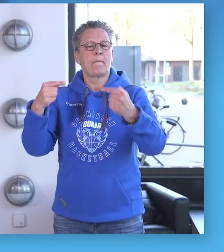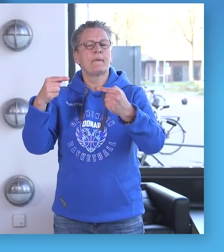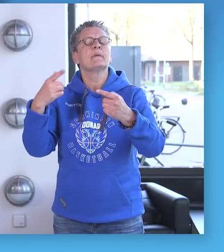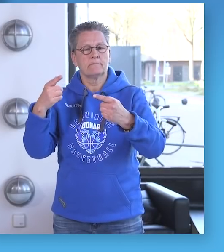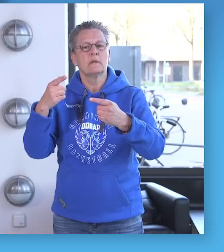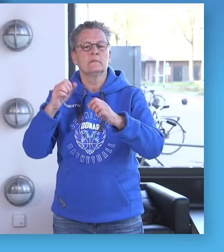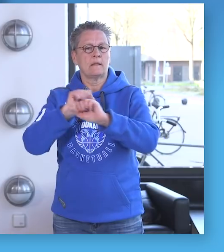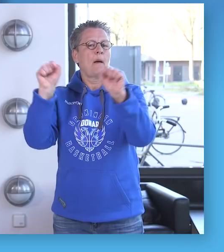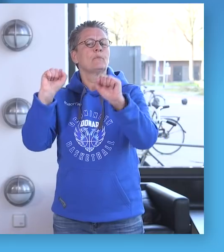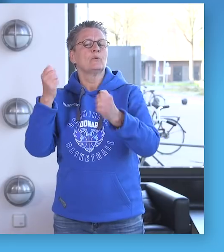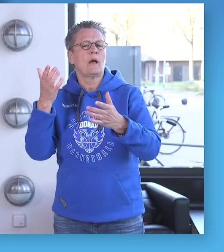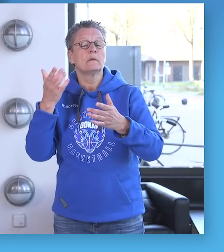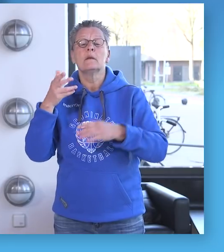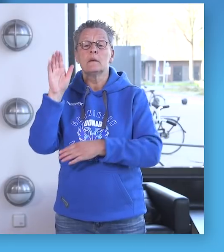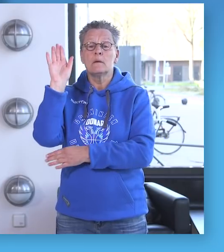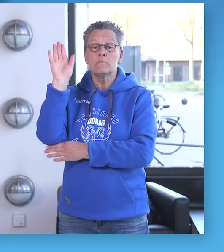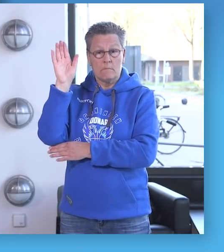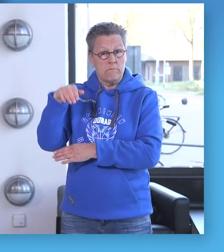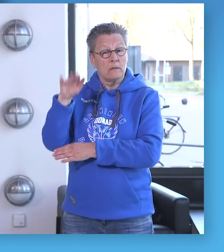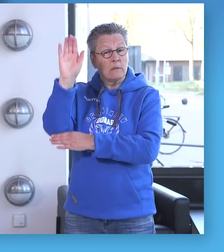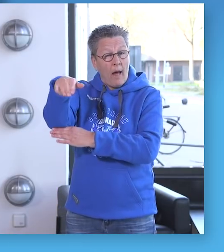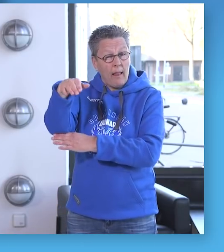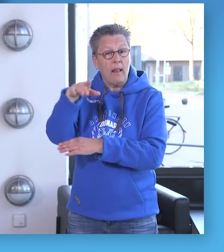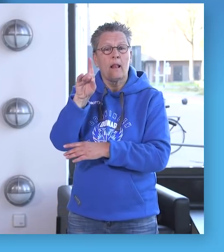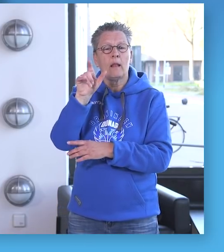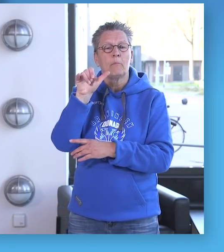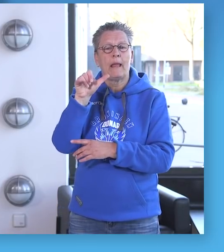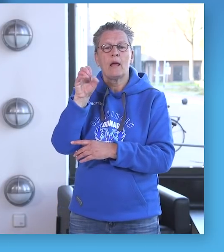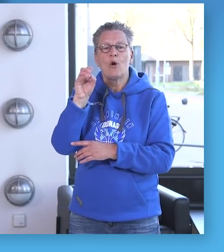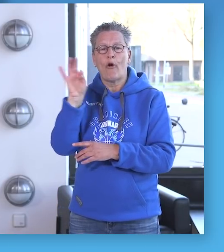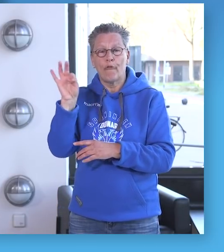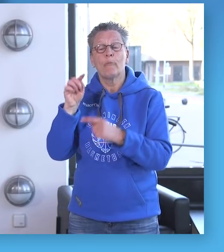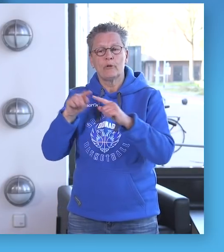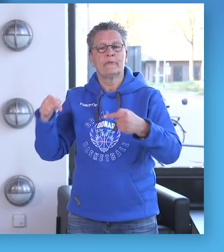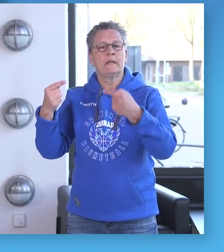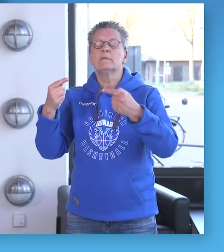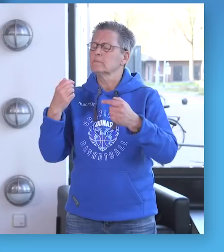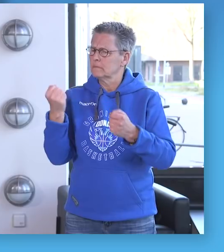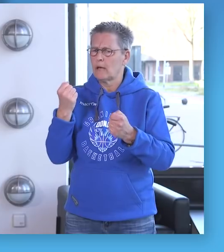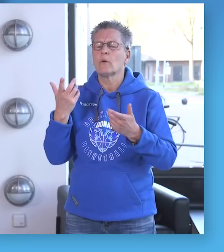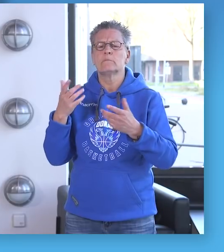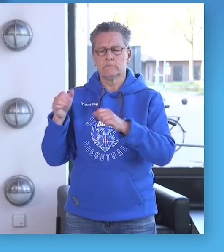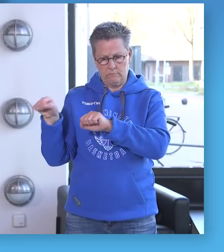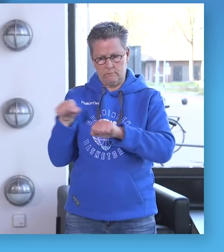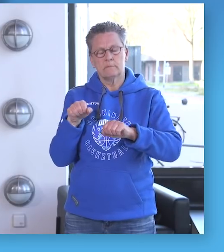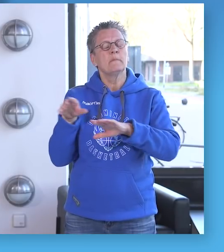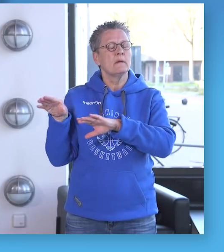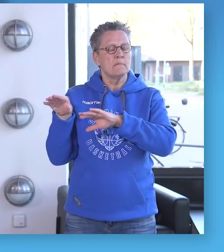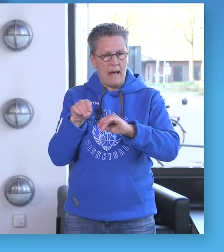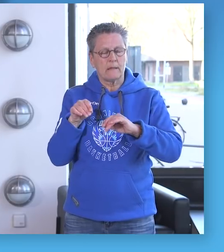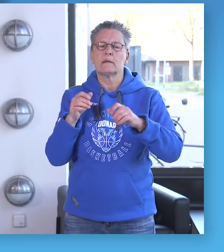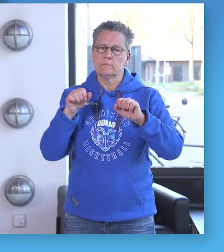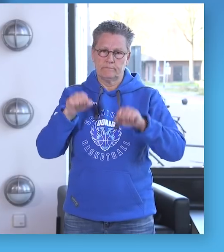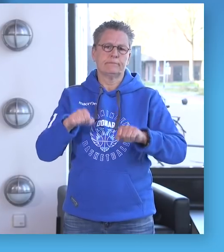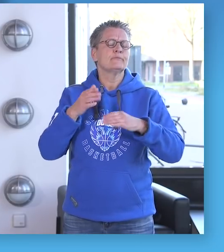gaat dat met een play-offs en een finale. En daarom denk ik dat het hartstikke terecht is geweest. Ik bedoel, ik weet, in Europa zijn een aantal